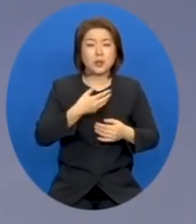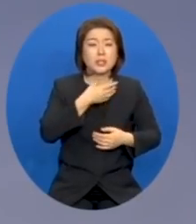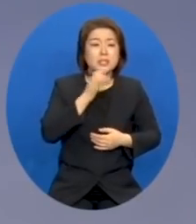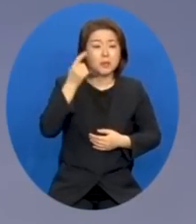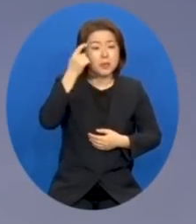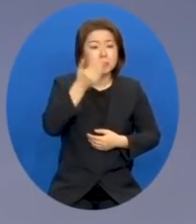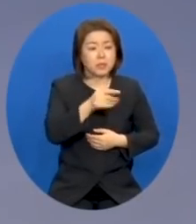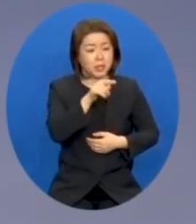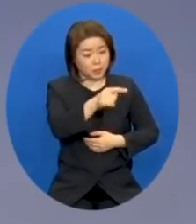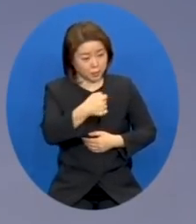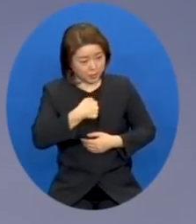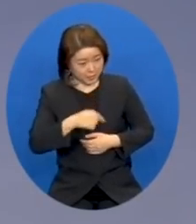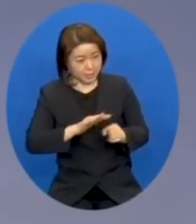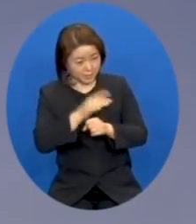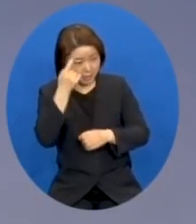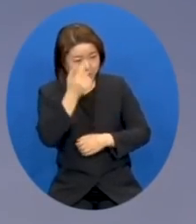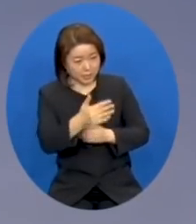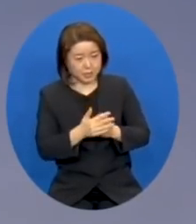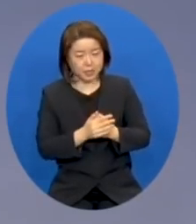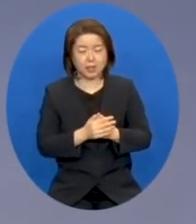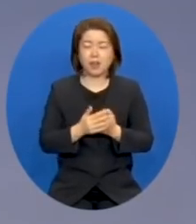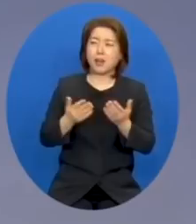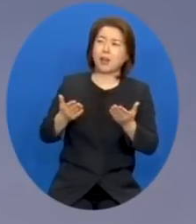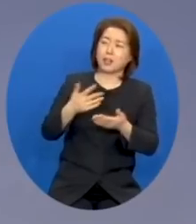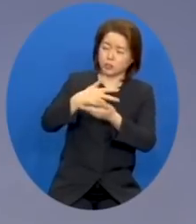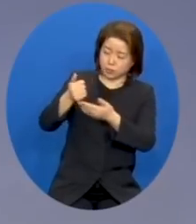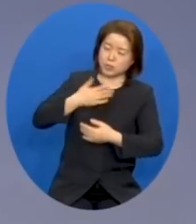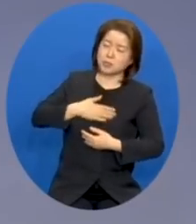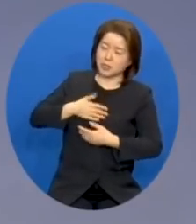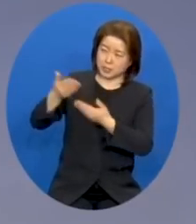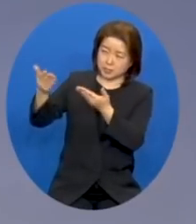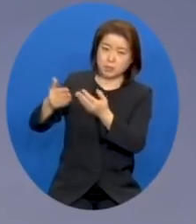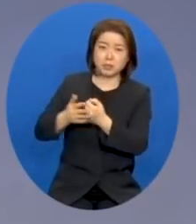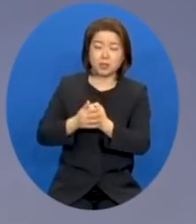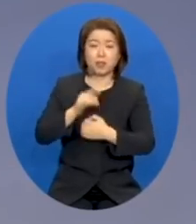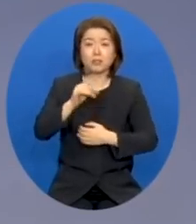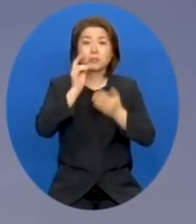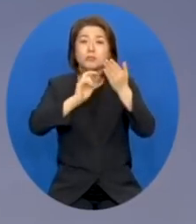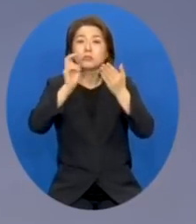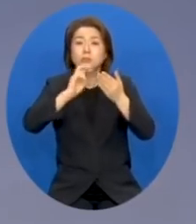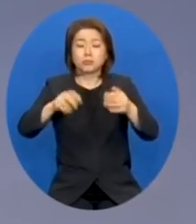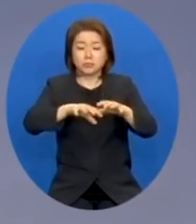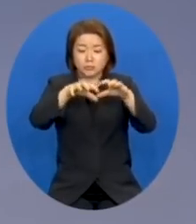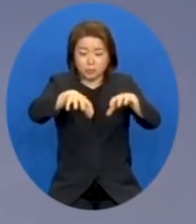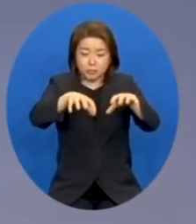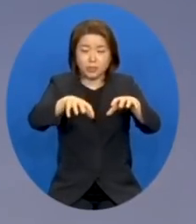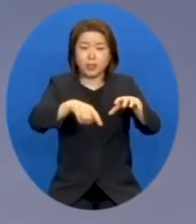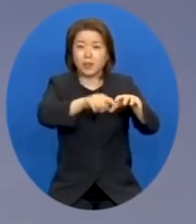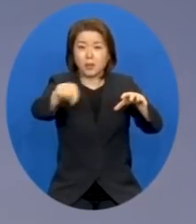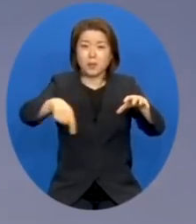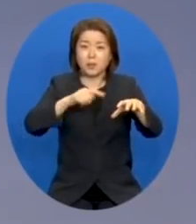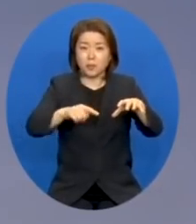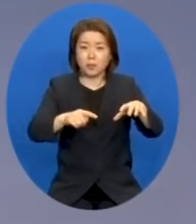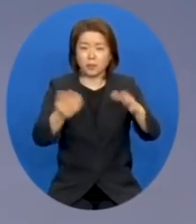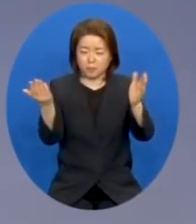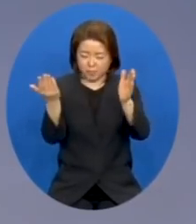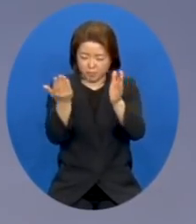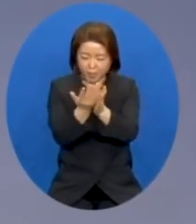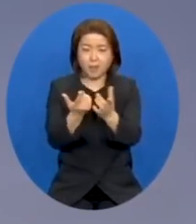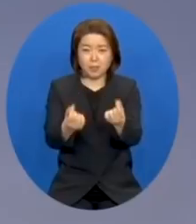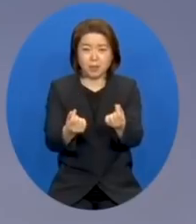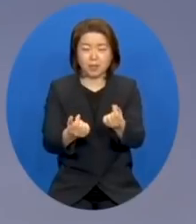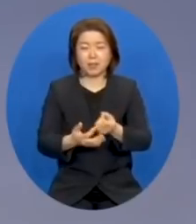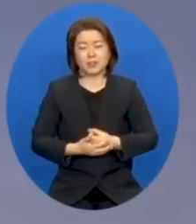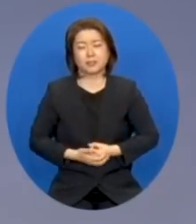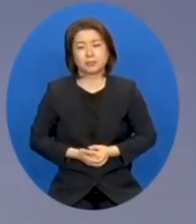넌 날 사랑하느냐 오 주님 주님께서 아십니다 어 그 찬송이 먹고 자리 딱 고 찬송 맞는거죠